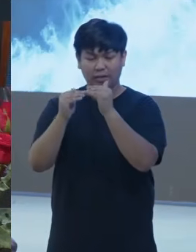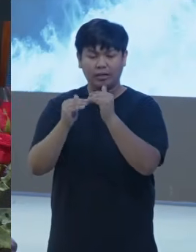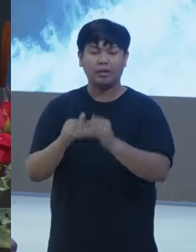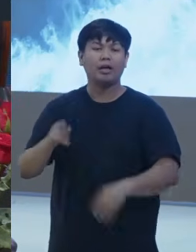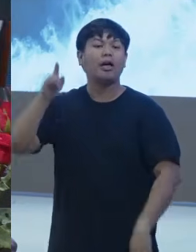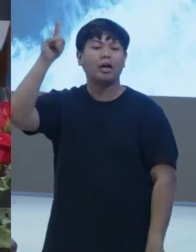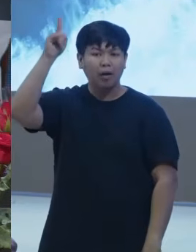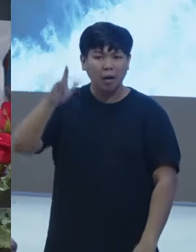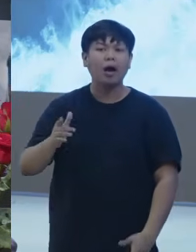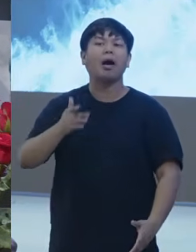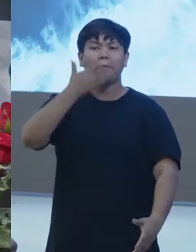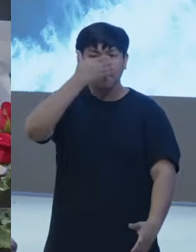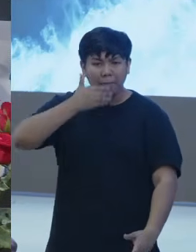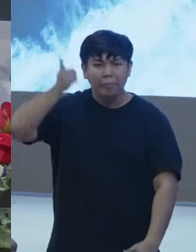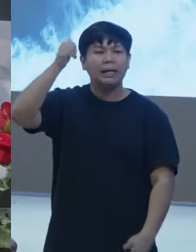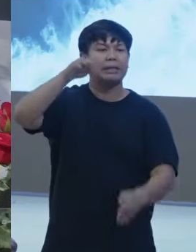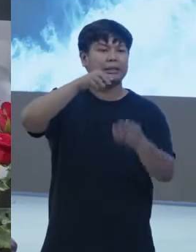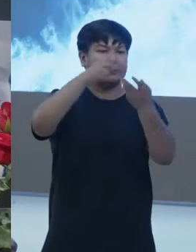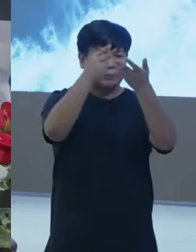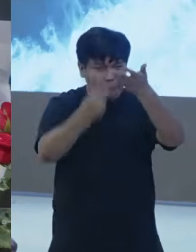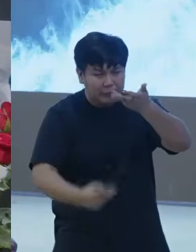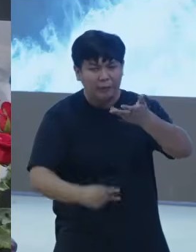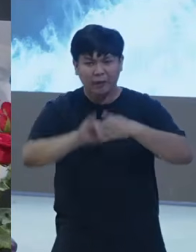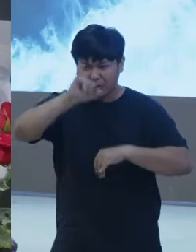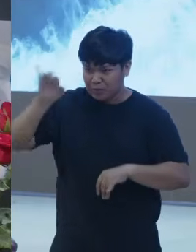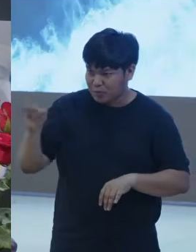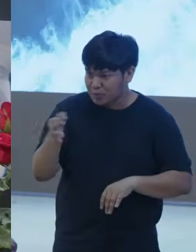Diyos si Jonah. Yun ang fair. Bakit?